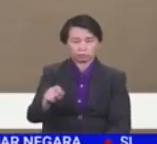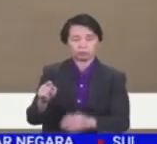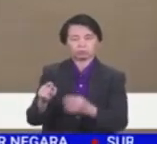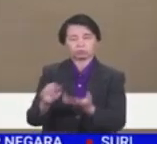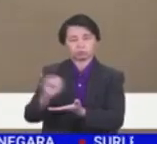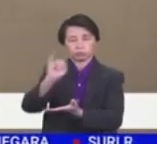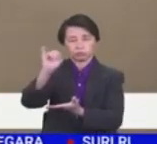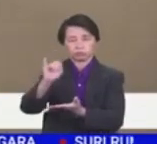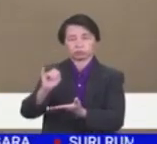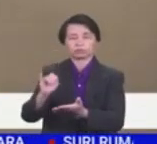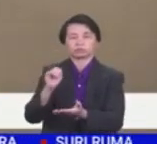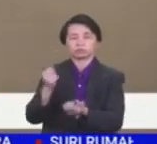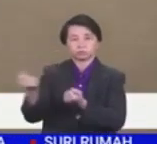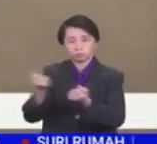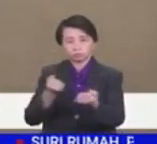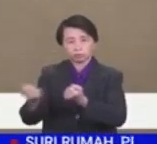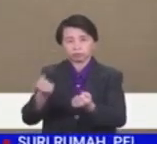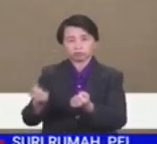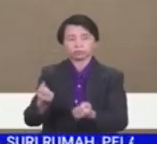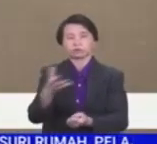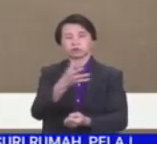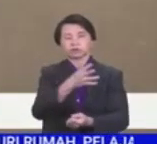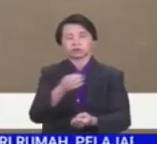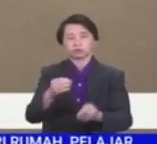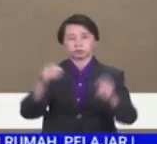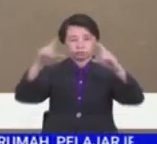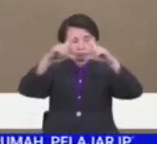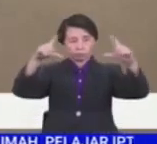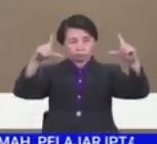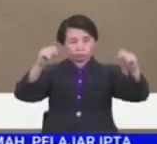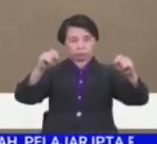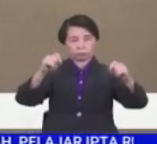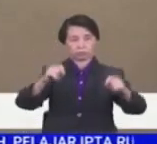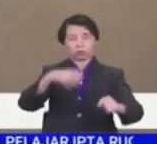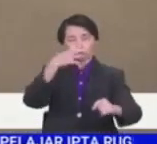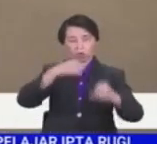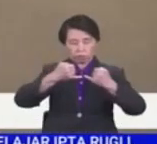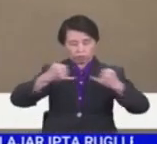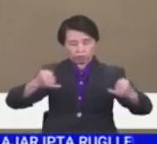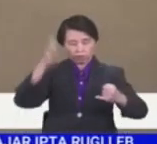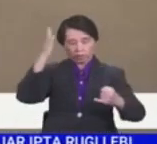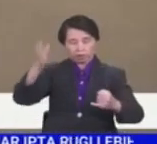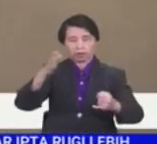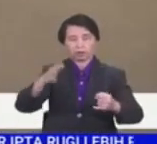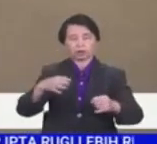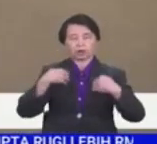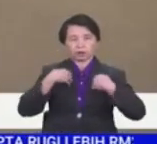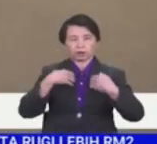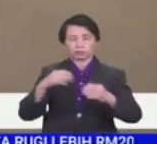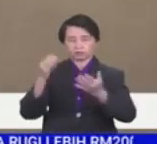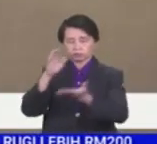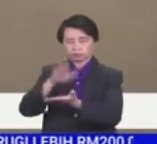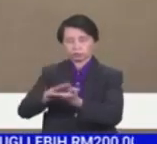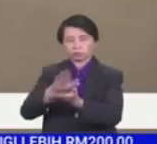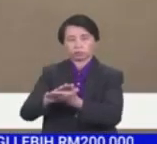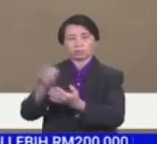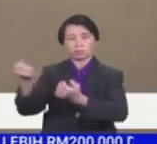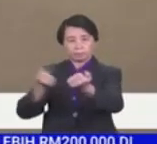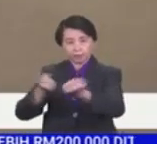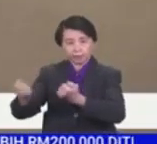Institute memandu Selain itu katanya apapun tanda beserta Talent hotline juga akan dijadikan diisi Cut memandu